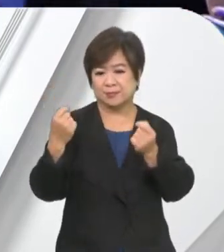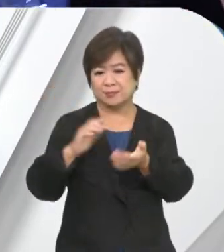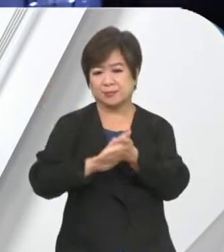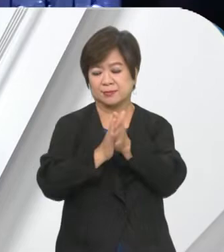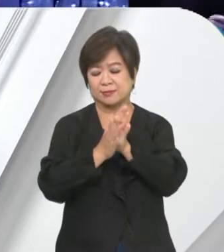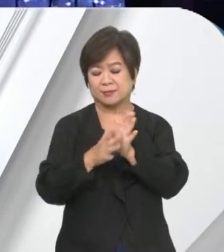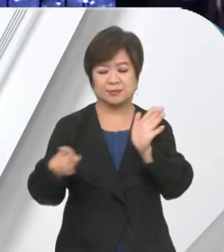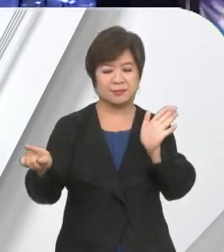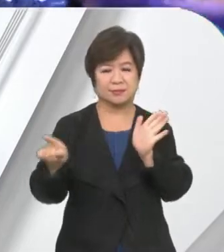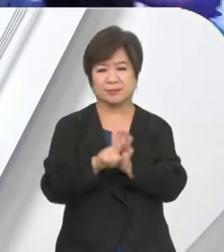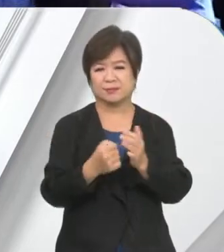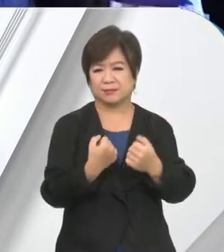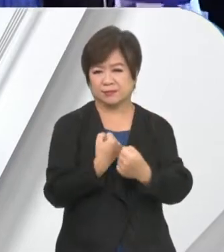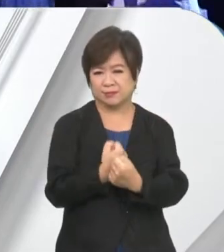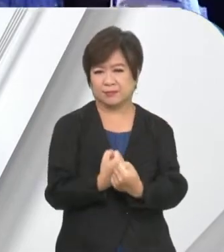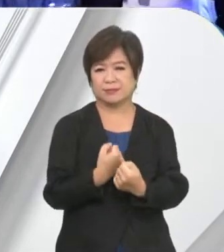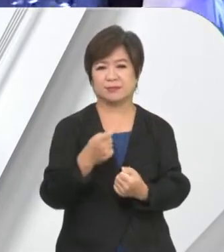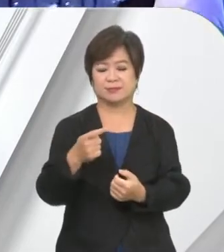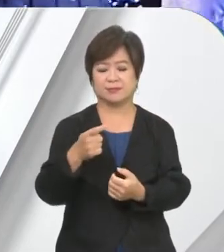有纯粹的力量。